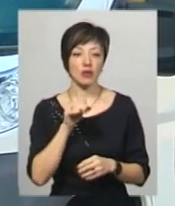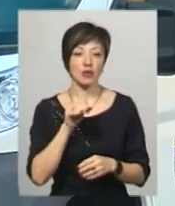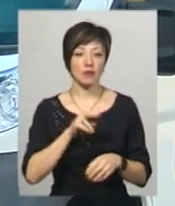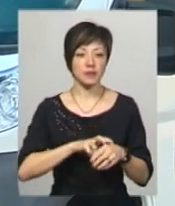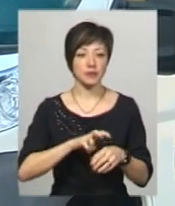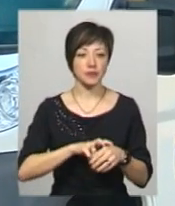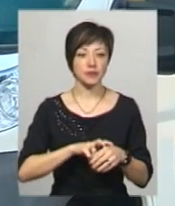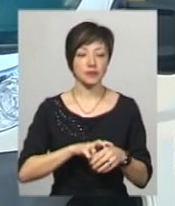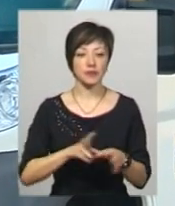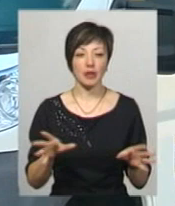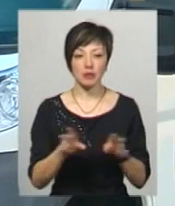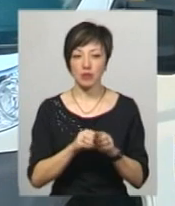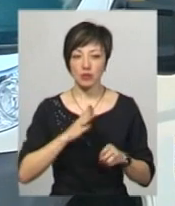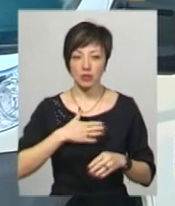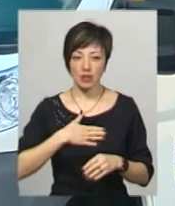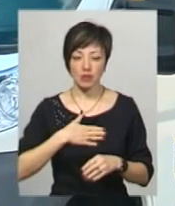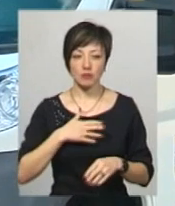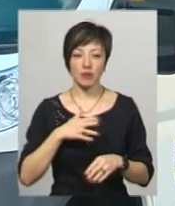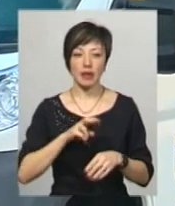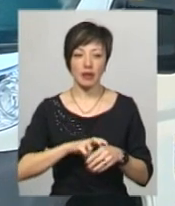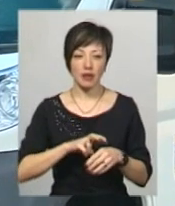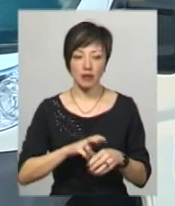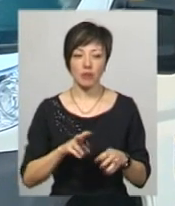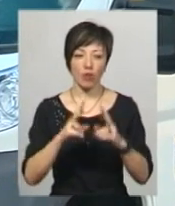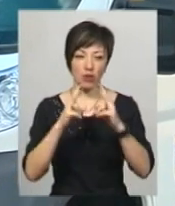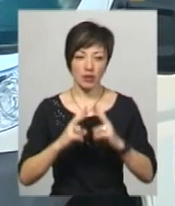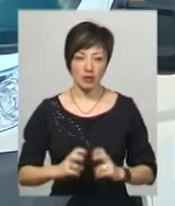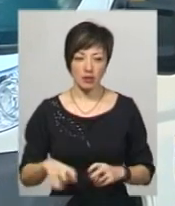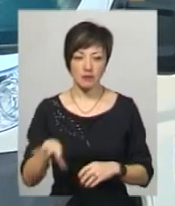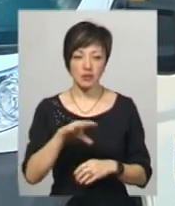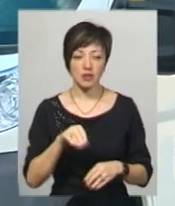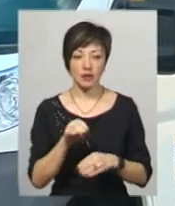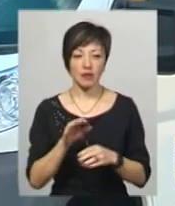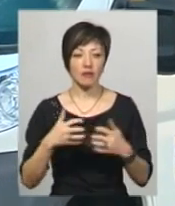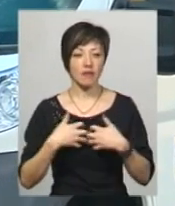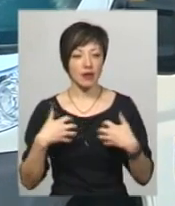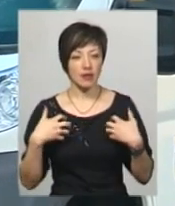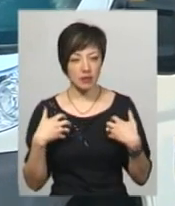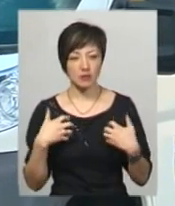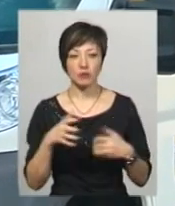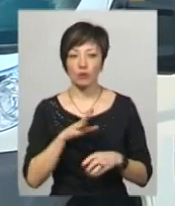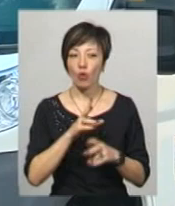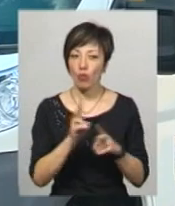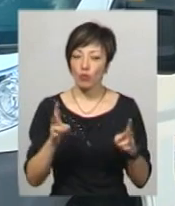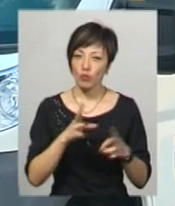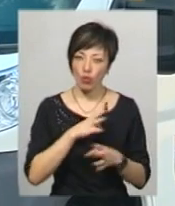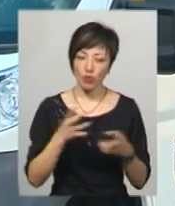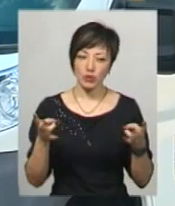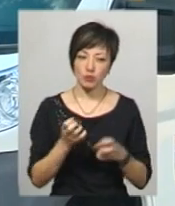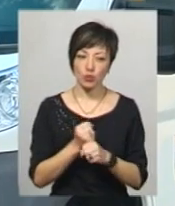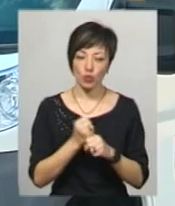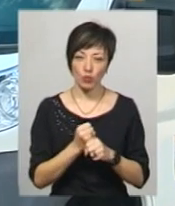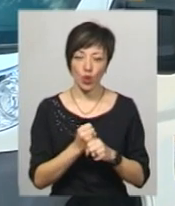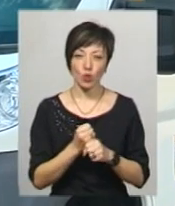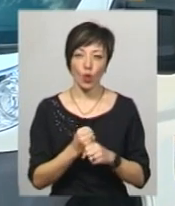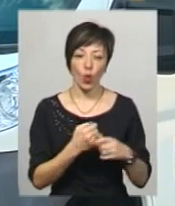Анатолійовича, спільно з нашим ветеринарним лікарем. Вони обдивилися всіх тварин, кому було потрібно, зроблено УЗІ.